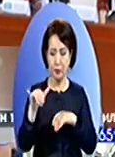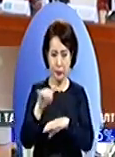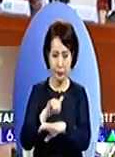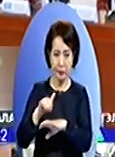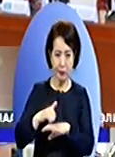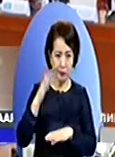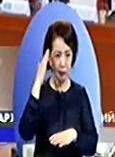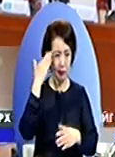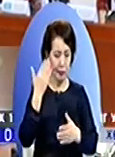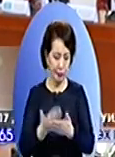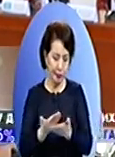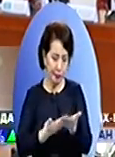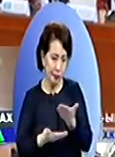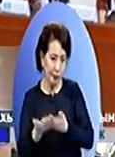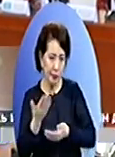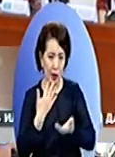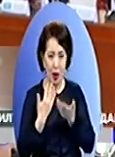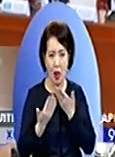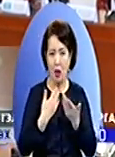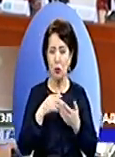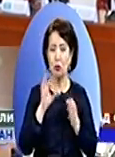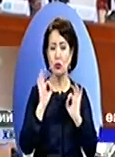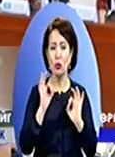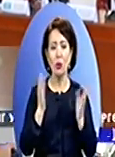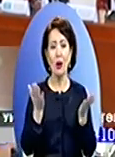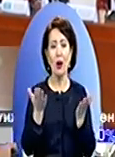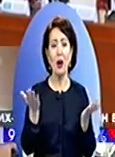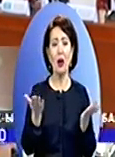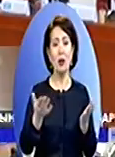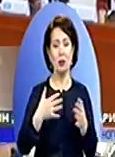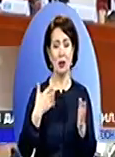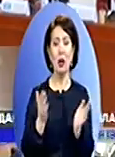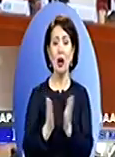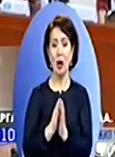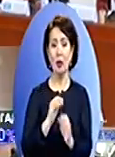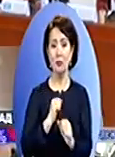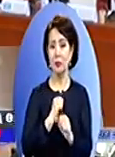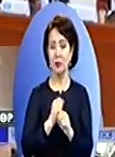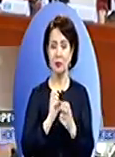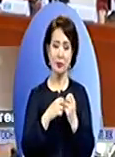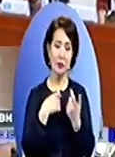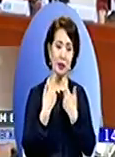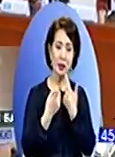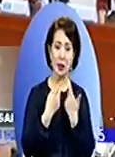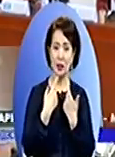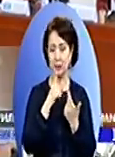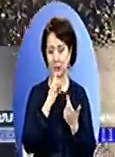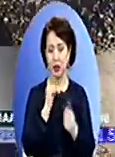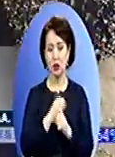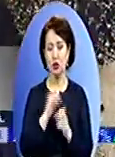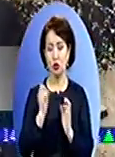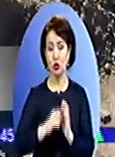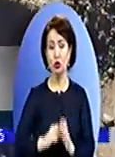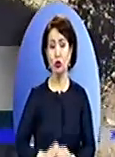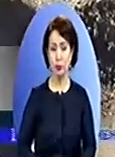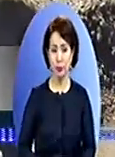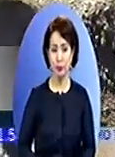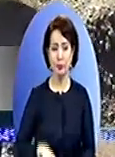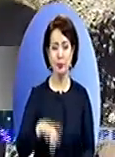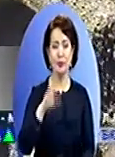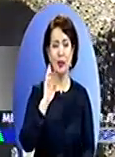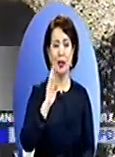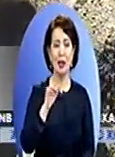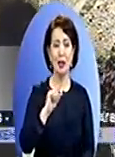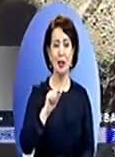бид нэр санал солилцож ер нь дэвшилттэй тэргүүний зөв явж байгаа зүйлүүдийн бид нар хамтарч бас зүйлүүдээр нь хамтарч одоо бас ажиллах ёстой. Казахстан улс бол